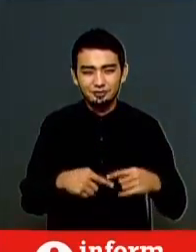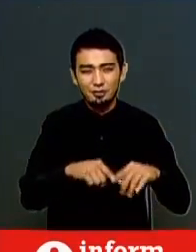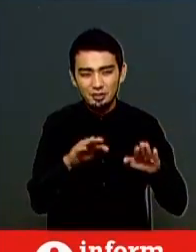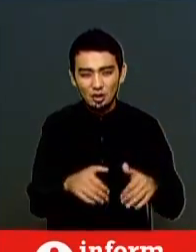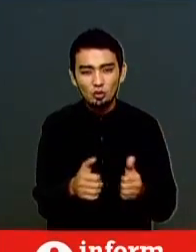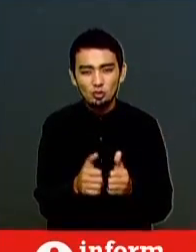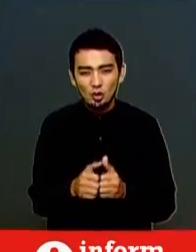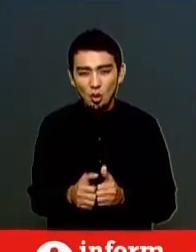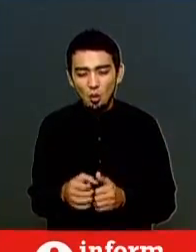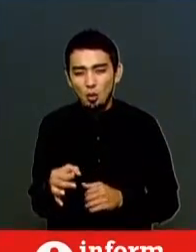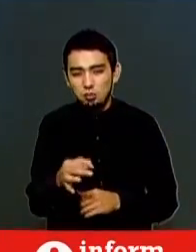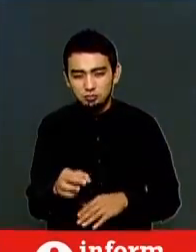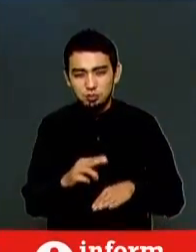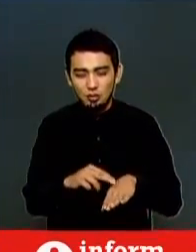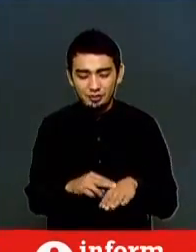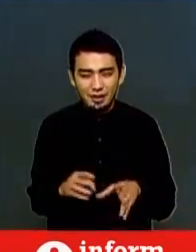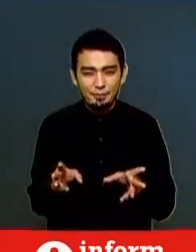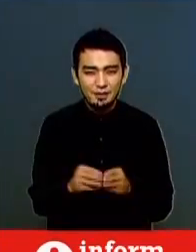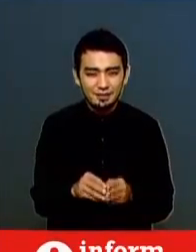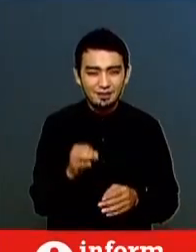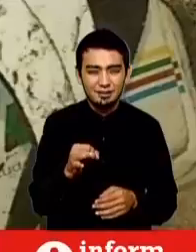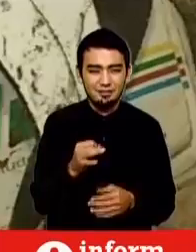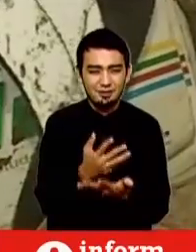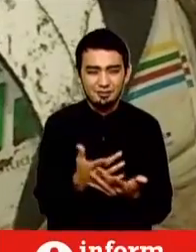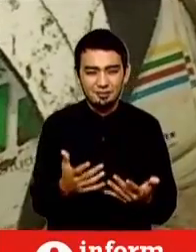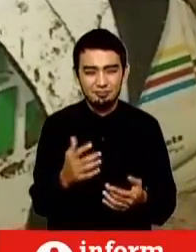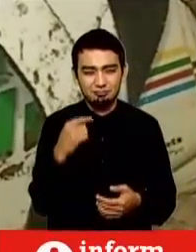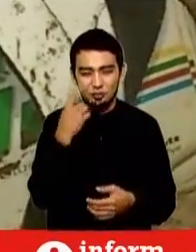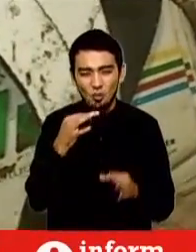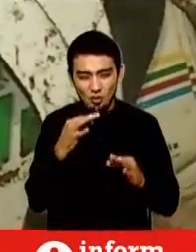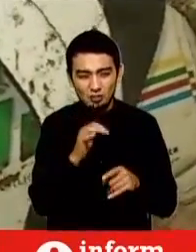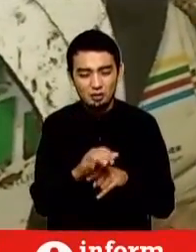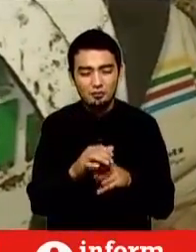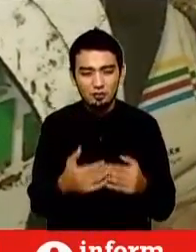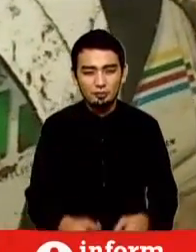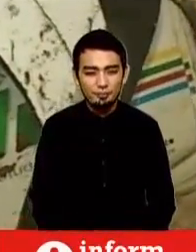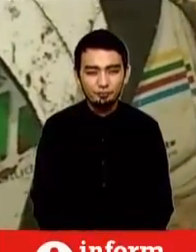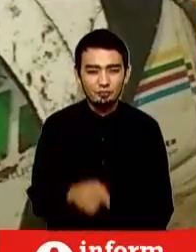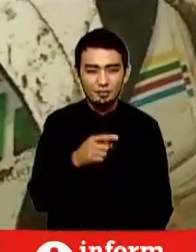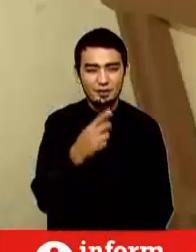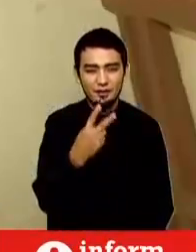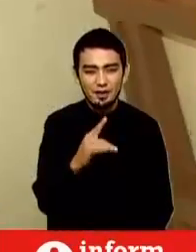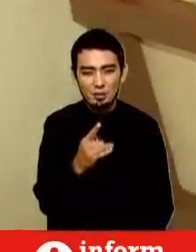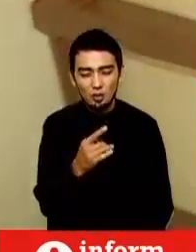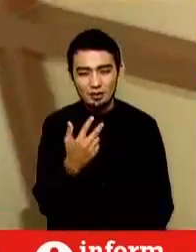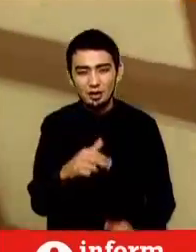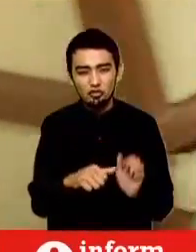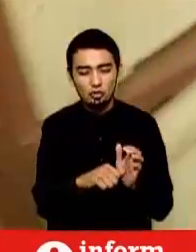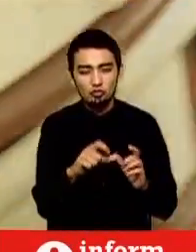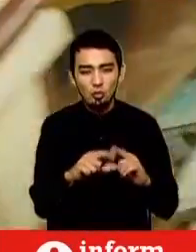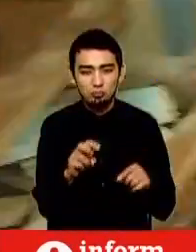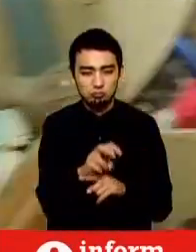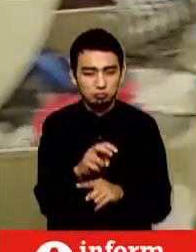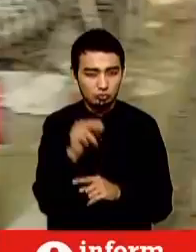көршілес облыстардағы жол полициясына бағыт-бағдар жолданды. Ал білім ордасының қызметкерлері болса, 2 баланың да 36-шы мектепте